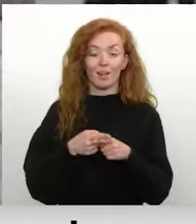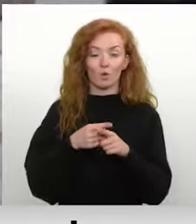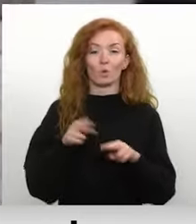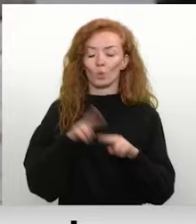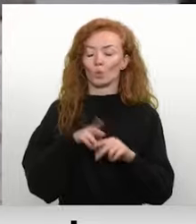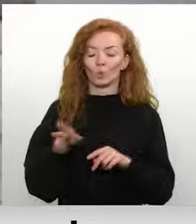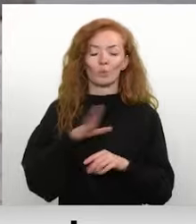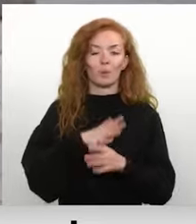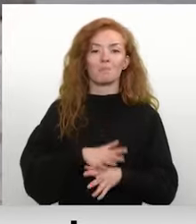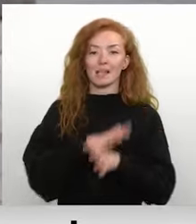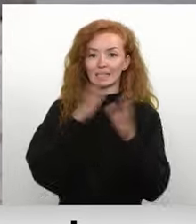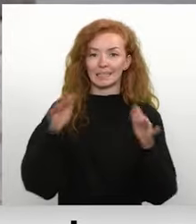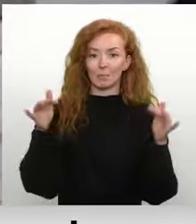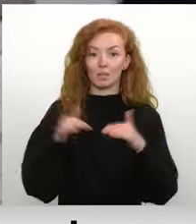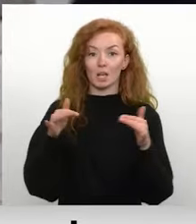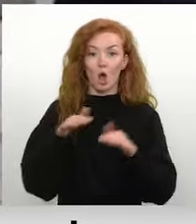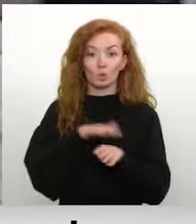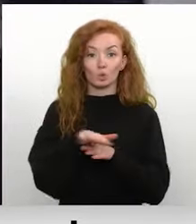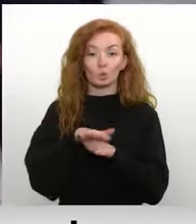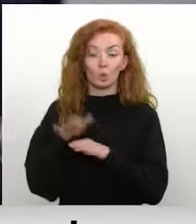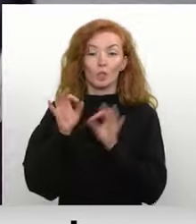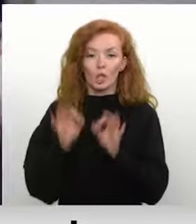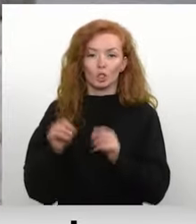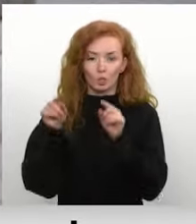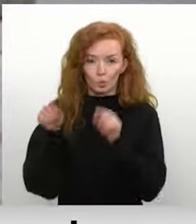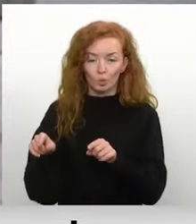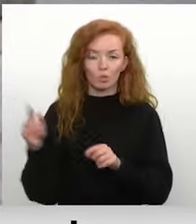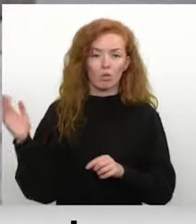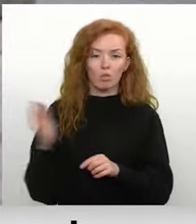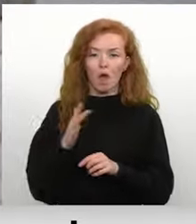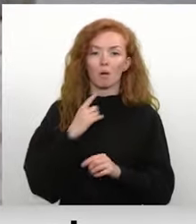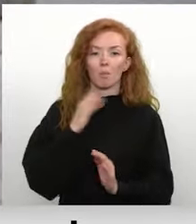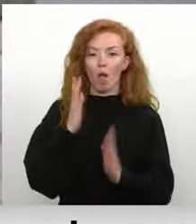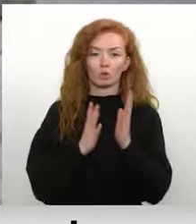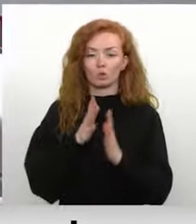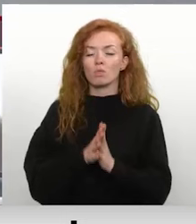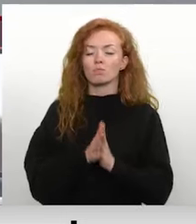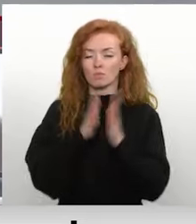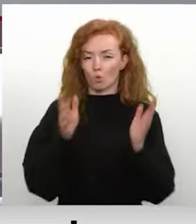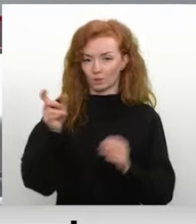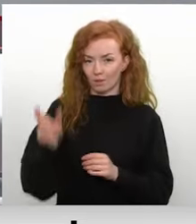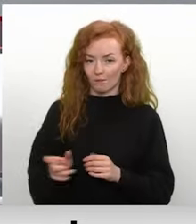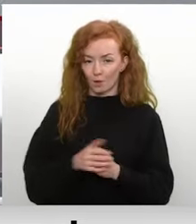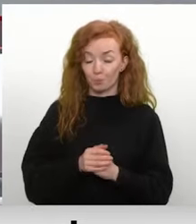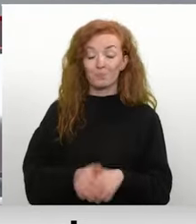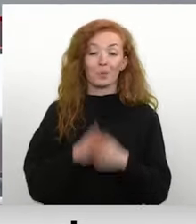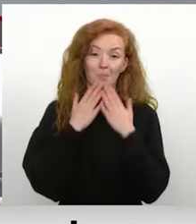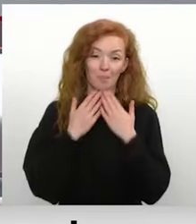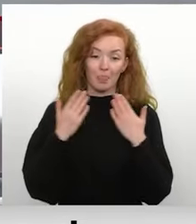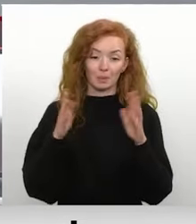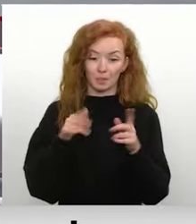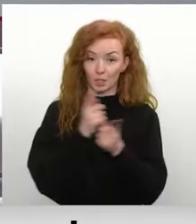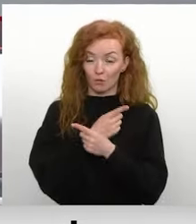bija milzīgi migrantu uzbrukumi, tieši tur nāk balsot ļoti daudz cilvēku. Laura? Jā, paldies, Odita.